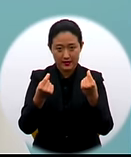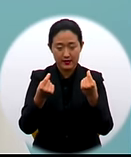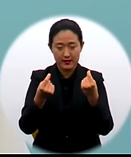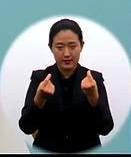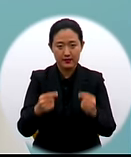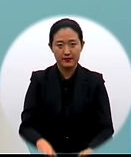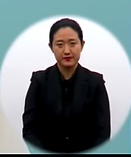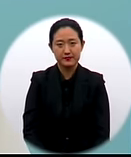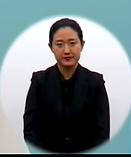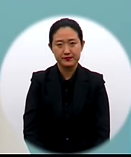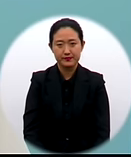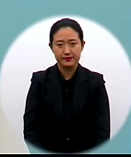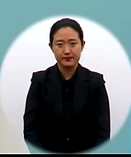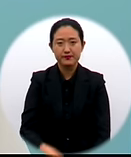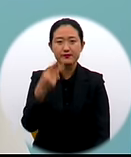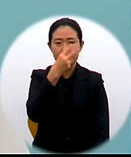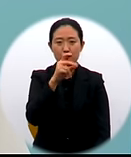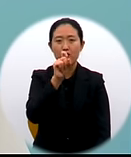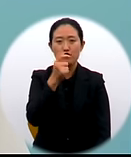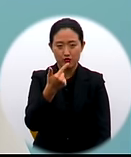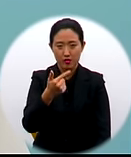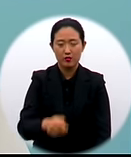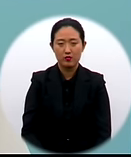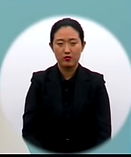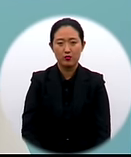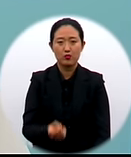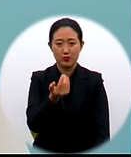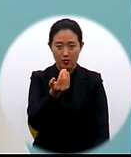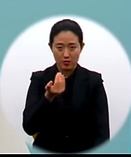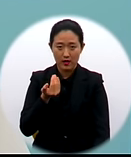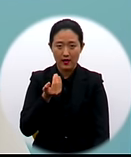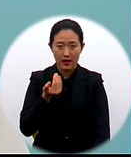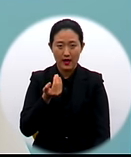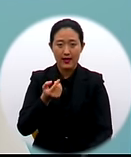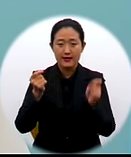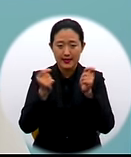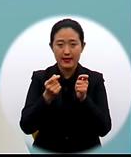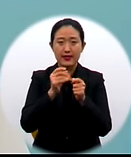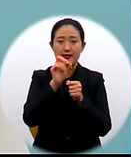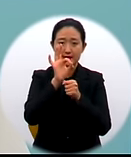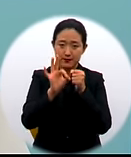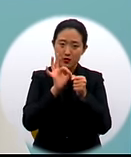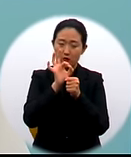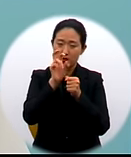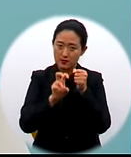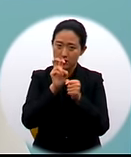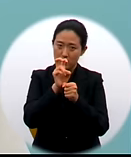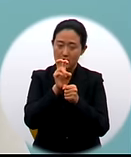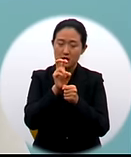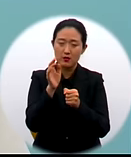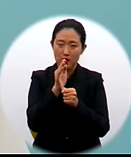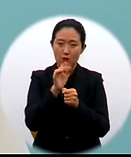것들입니다. 이건 2016년이에요. 그리고 제가 말씀드린 것처럼 메가트렌드는 짧게는 10년, 20년이지만 일반적으로는 50년에서